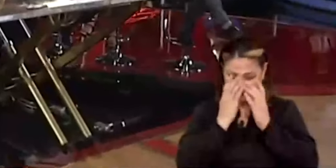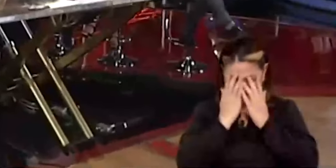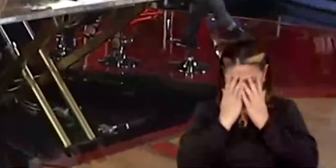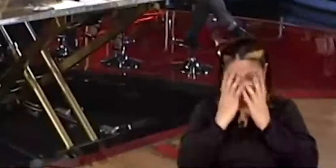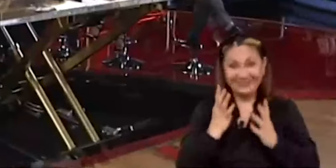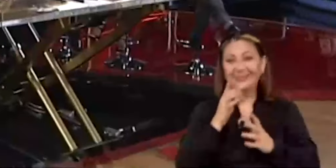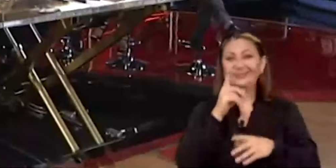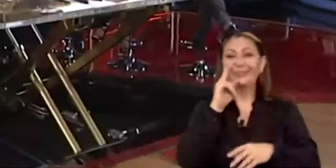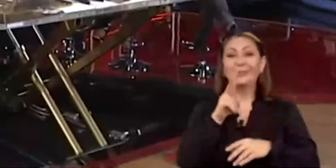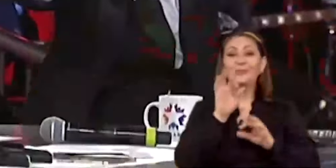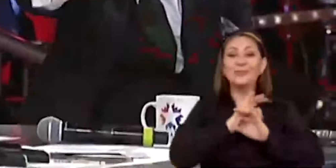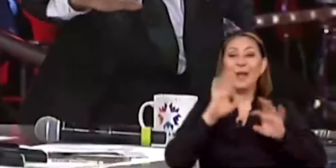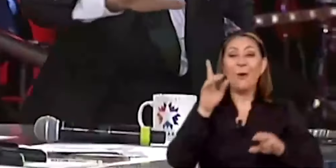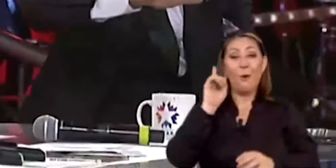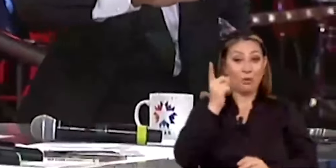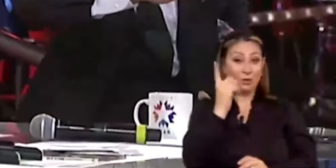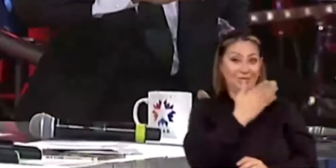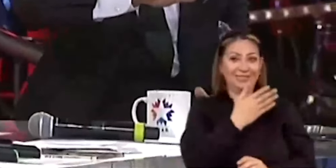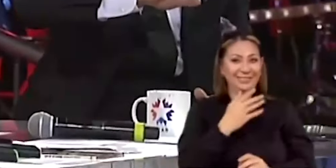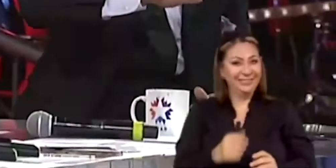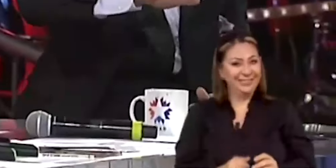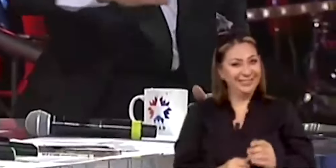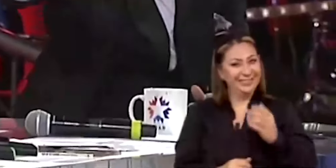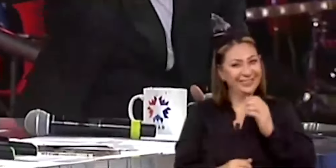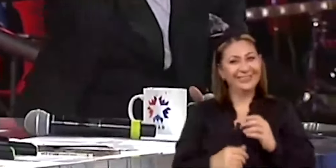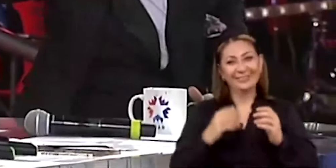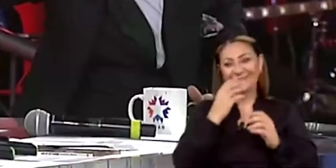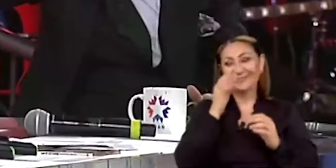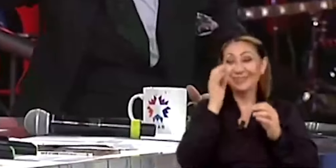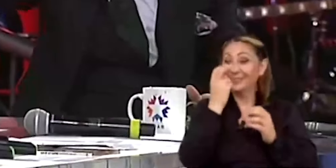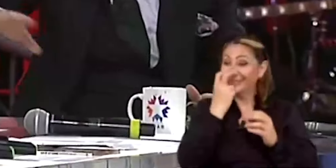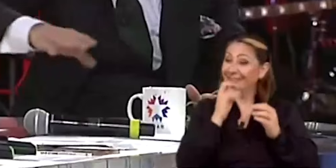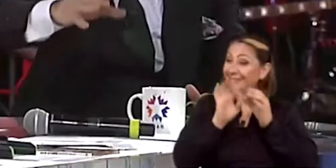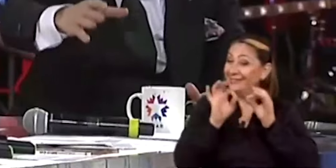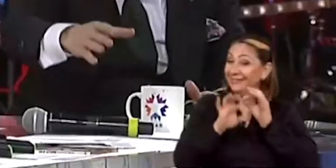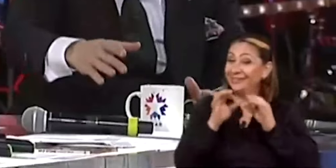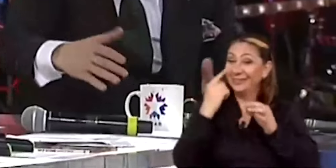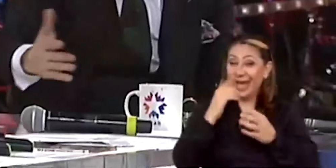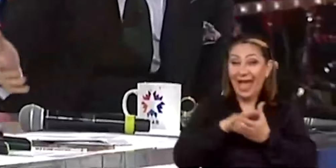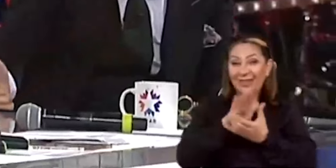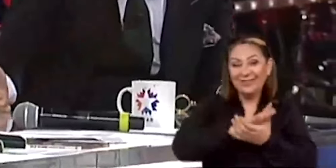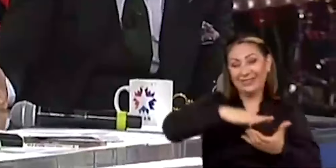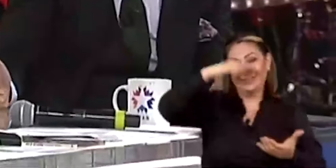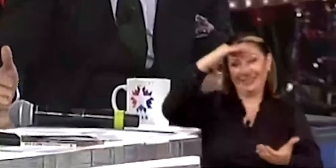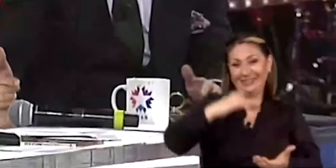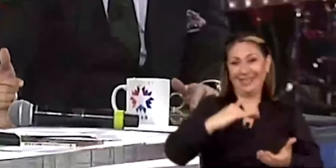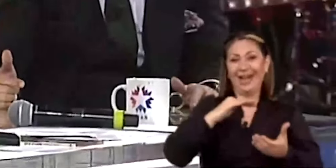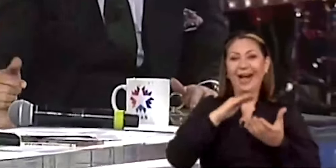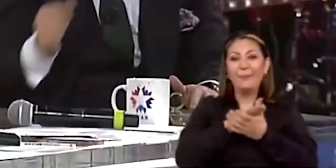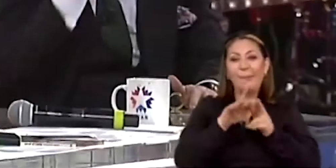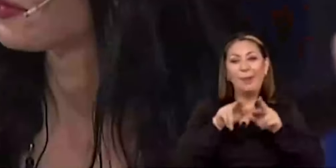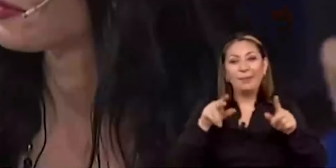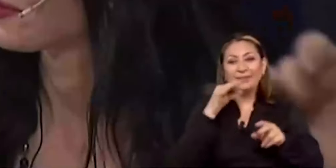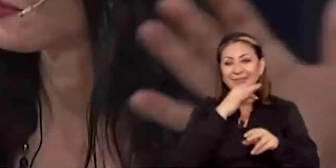an. Mükemmel bir an. Hocamız gençleri tutumluğa davet ediyor. Ayakkabısını çıkarmış. Hakikaten ayakkabın da ağa gitmiş,